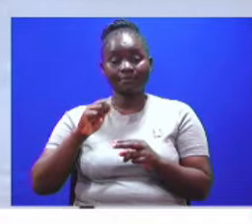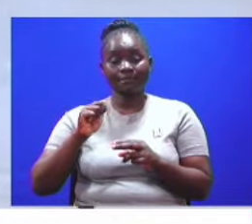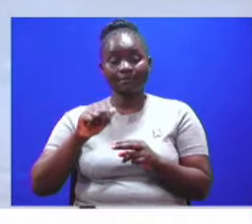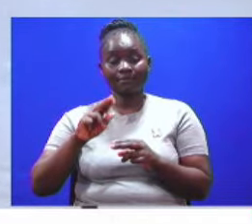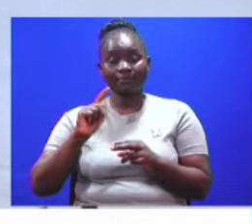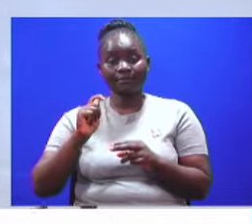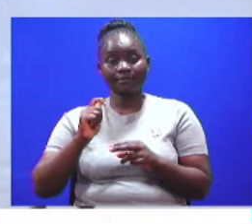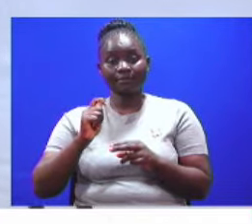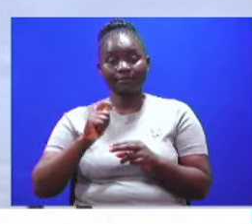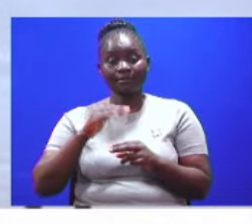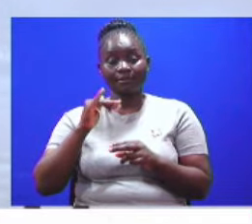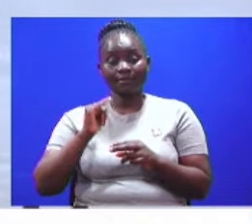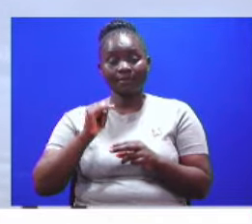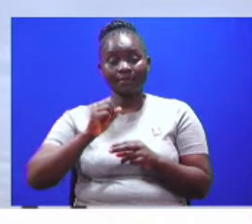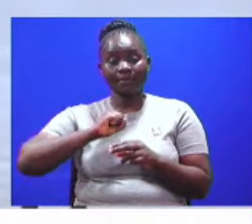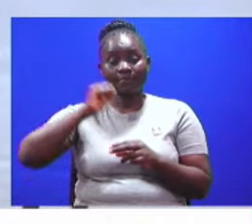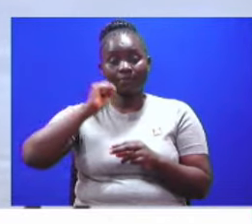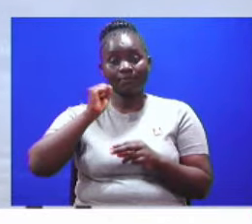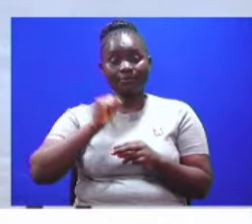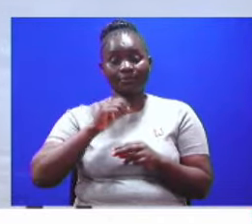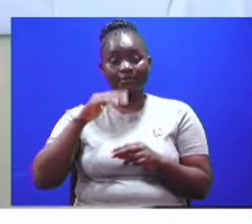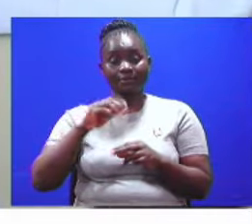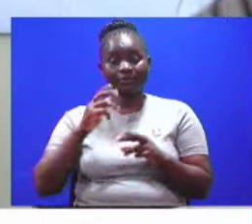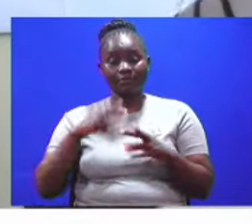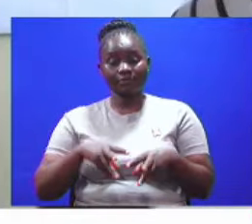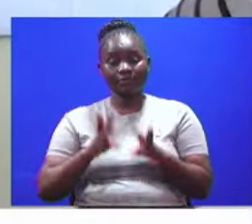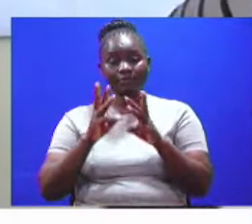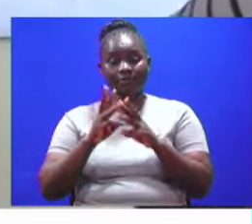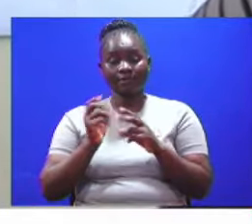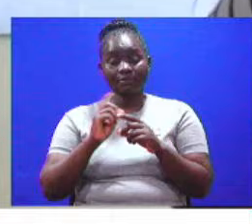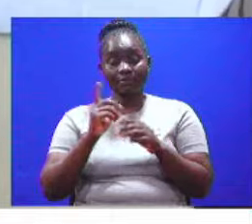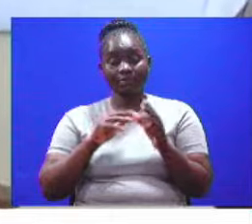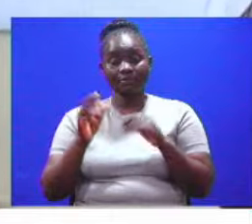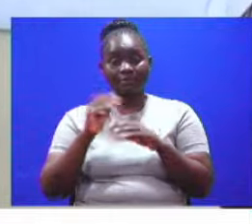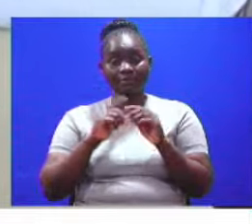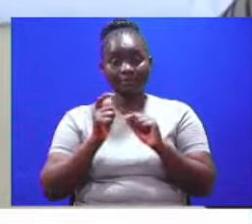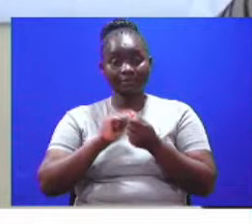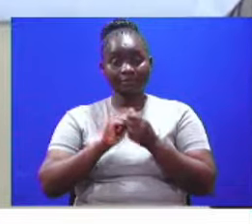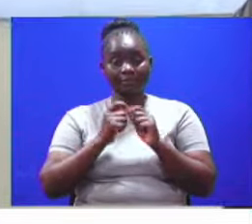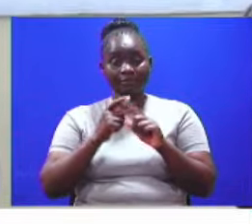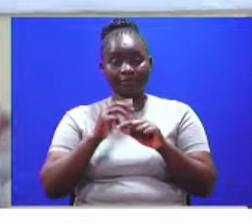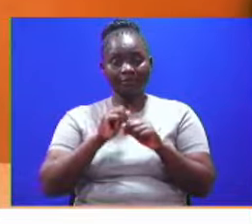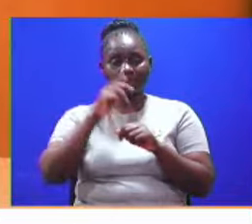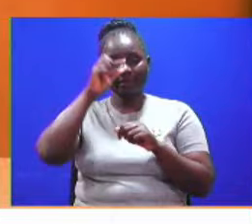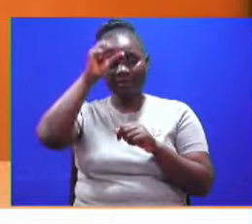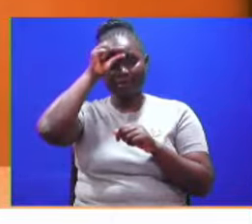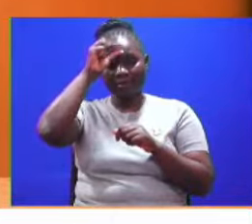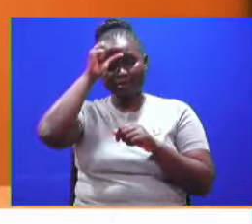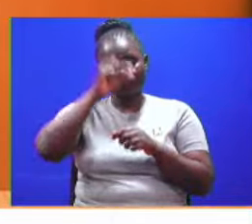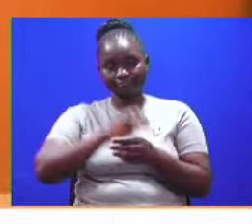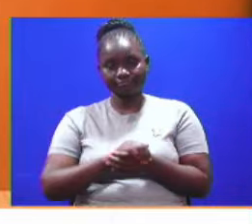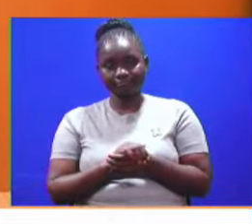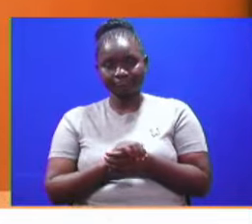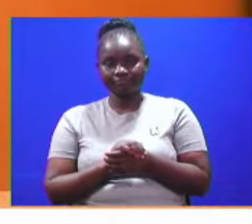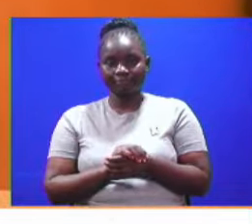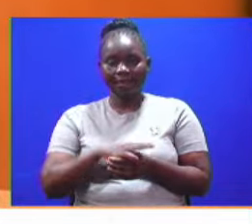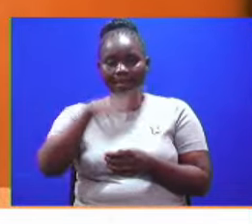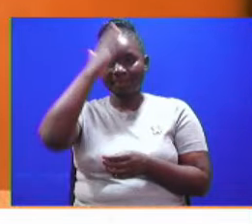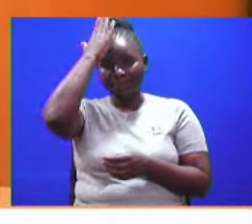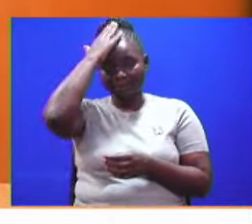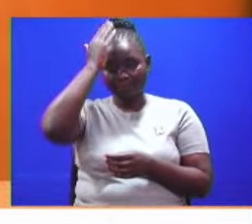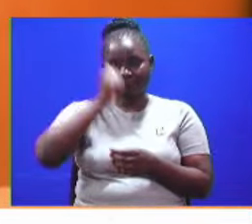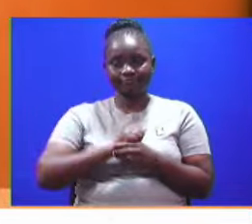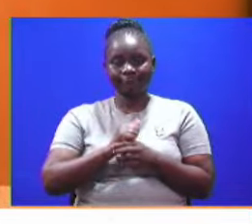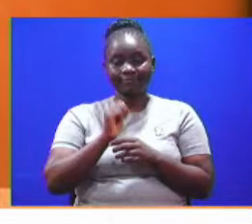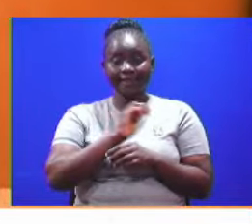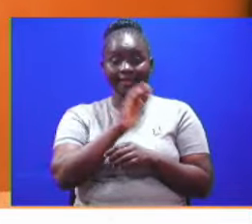bekanabu nabalimu ekiyagire inarenchira ya moyoka ekoleta monchiru imejense ya Kenya chumatato ngo sababu ali